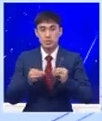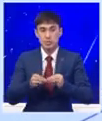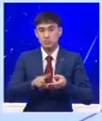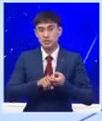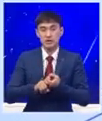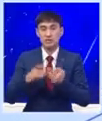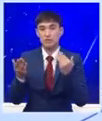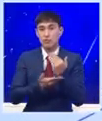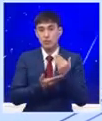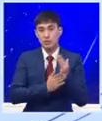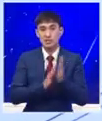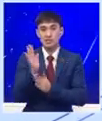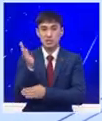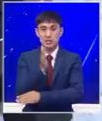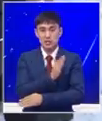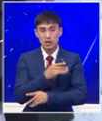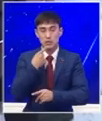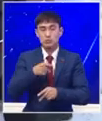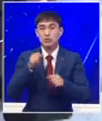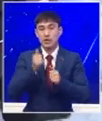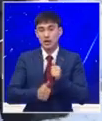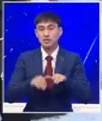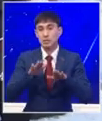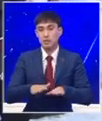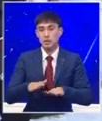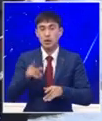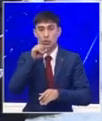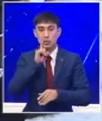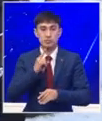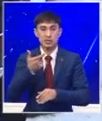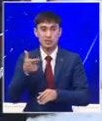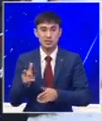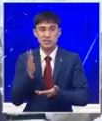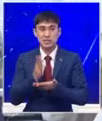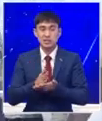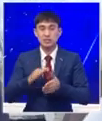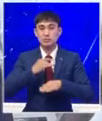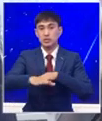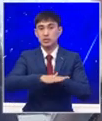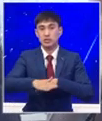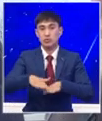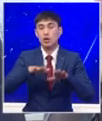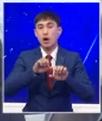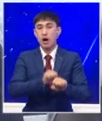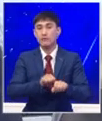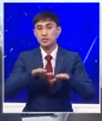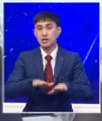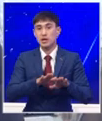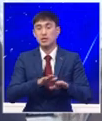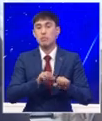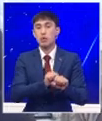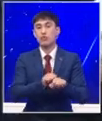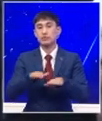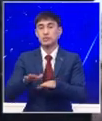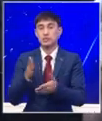связанных с вырубкой зеленых насаждений. Отметим, на каждом объекте для удобства граждан предусмотрены площадки под автостоянки и